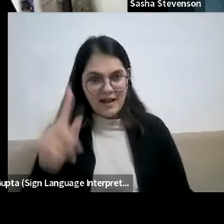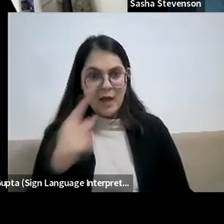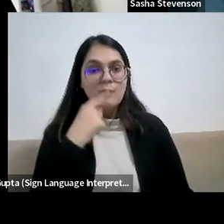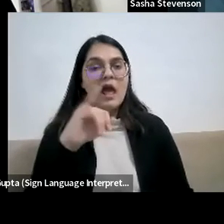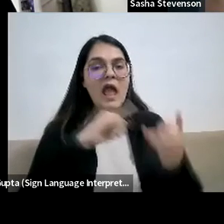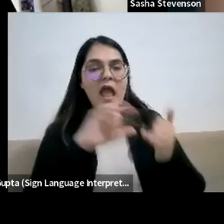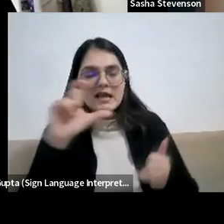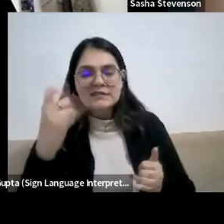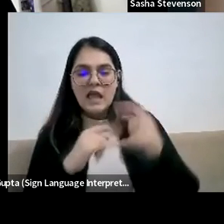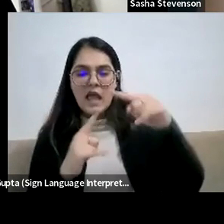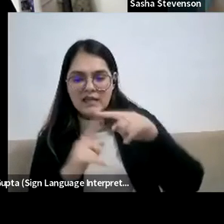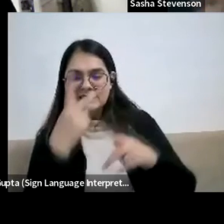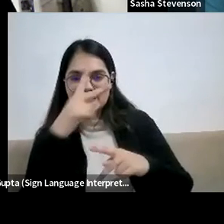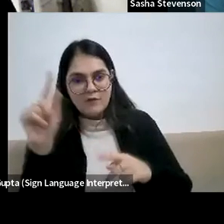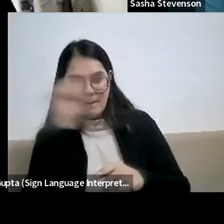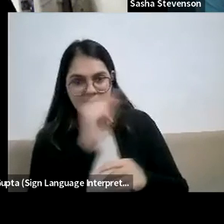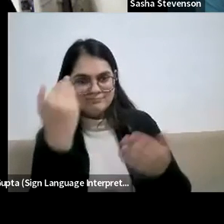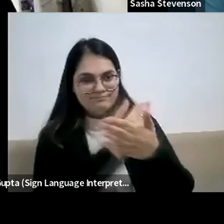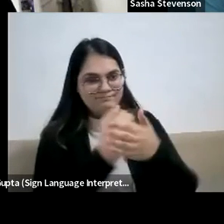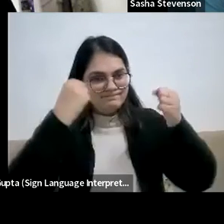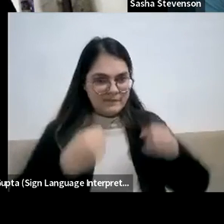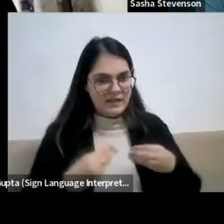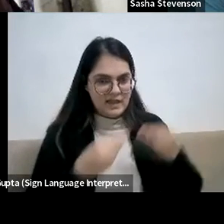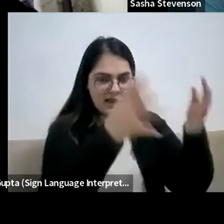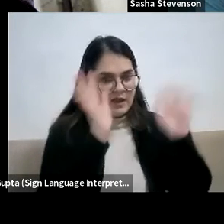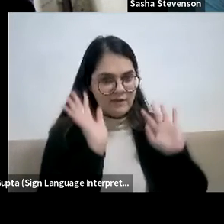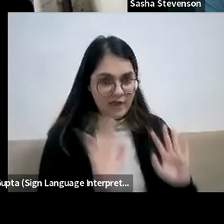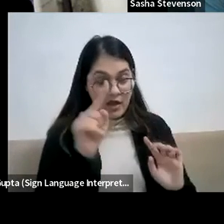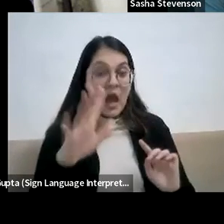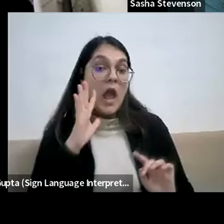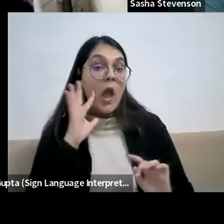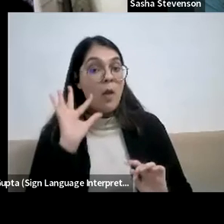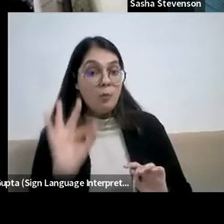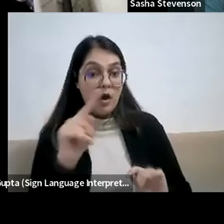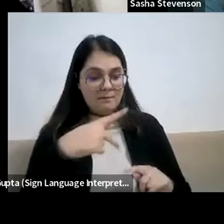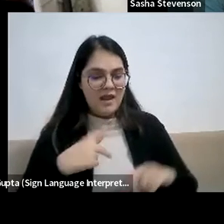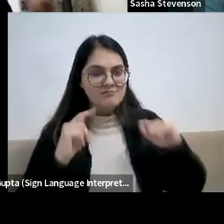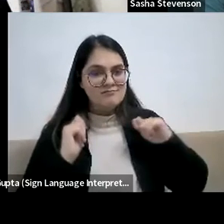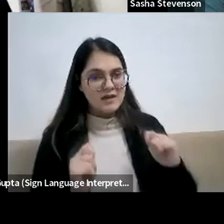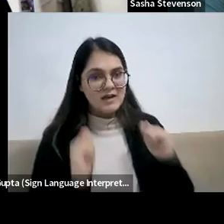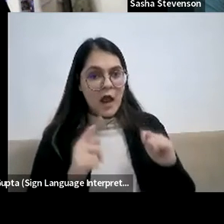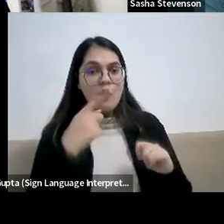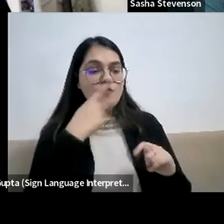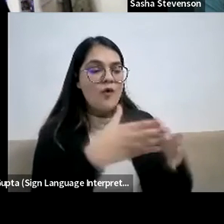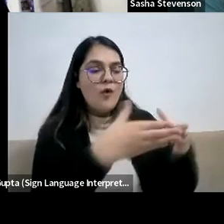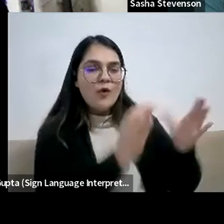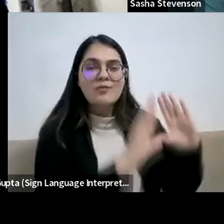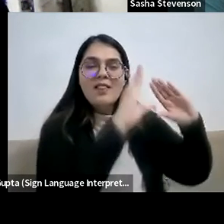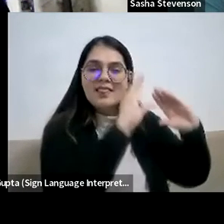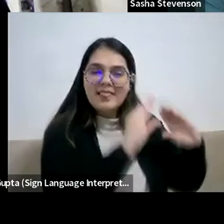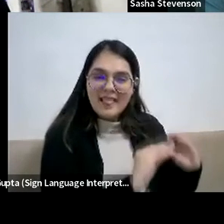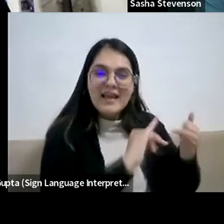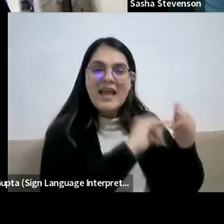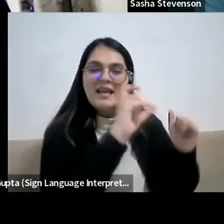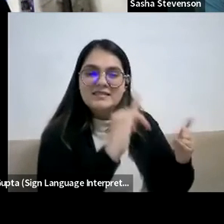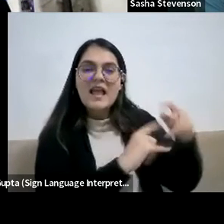एंड वो एक काफी महत्वपूर्ण इंस्ट्रूमेंट है जिसके थ्रू हम कोशिश करते हैं कि जो मार्जिनलाइज्ड बैकग्राउंड से लोग हैं, शेड्यूल कास्ट,